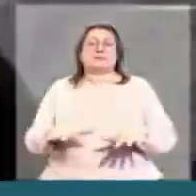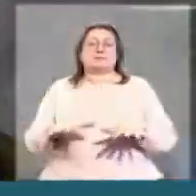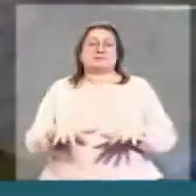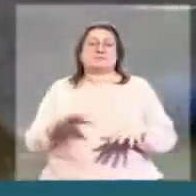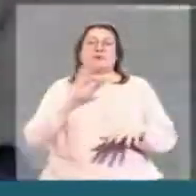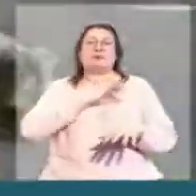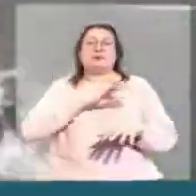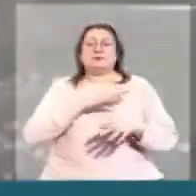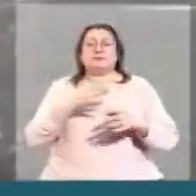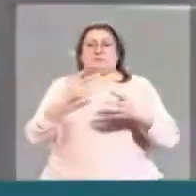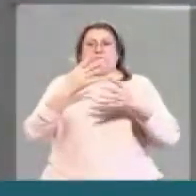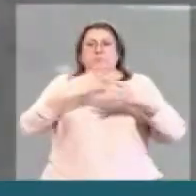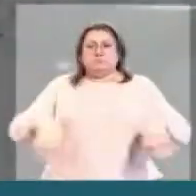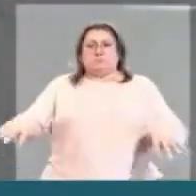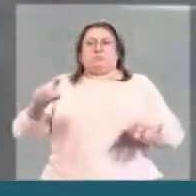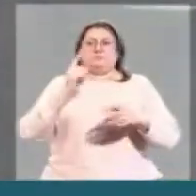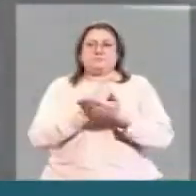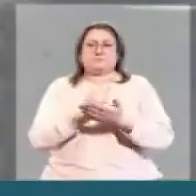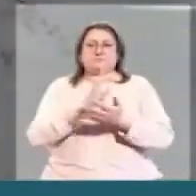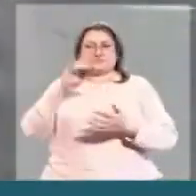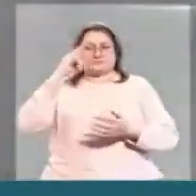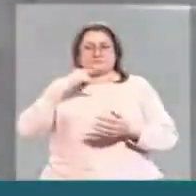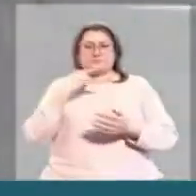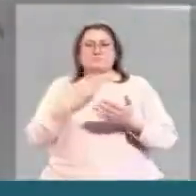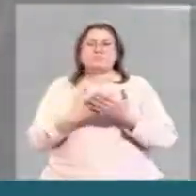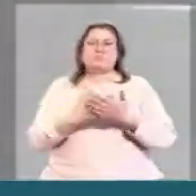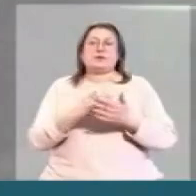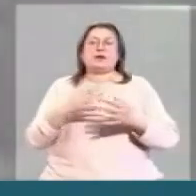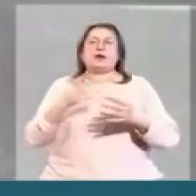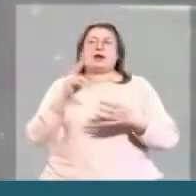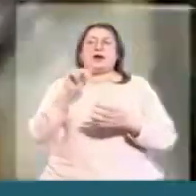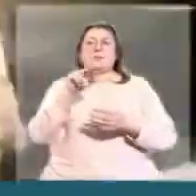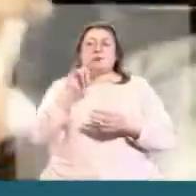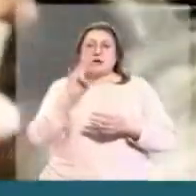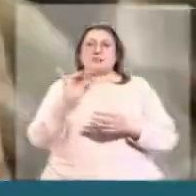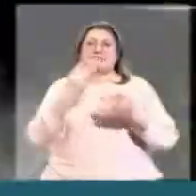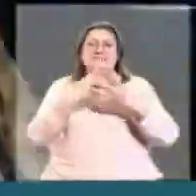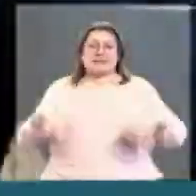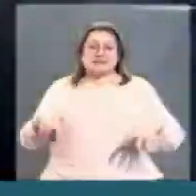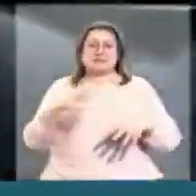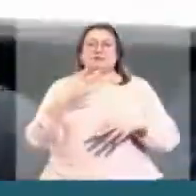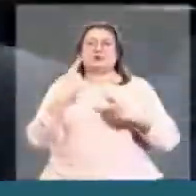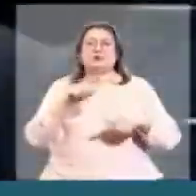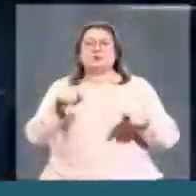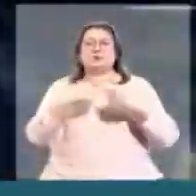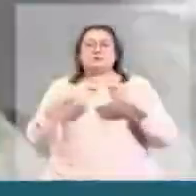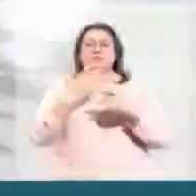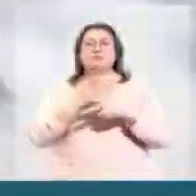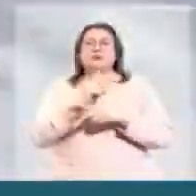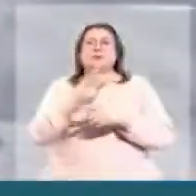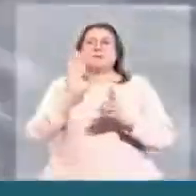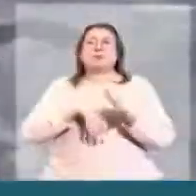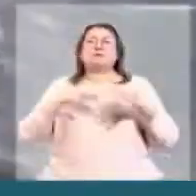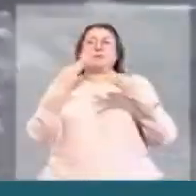местах, использование ловушек и снастей, запрещенных в Казахстане. К примеру, ловля на капканы и сети. Другим частым нарушением является рыбалка